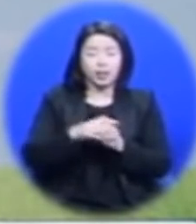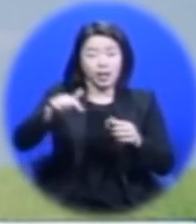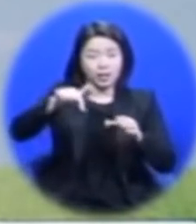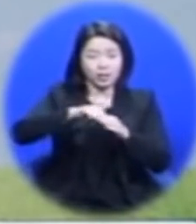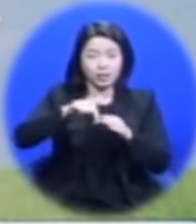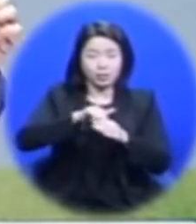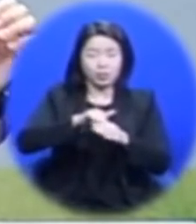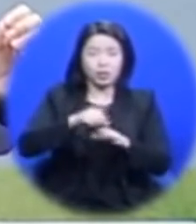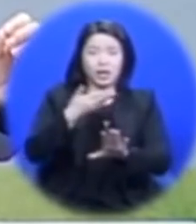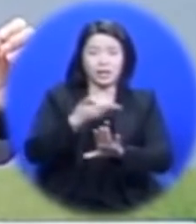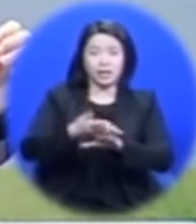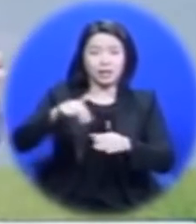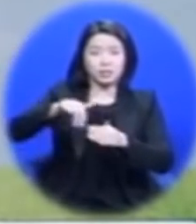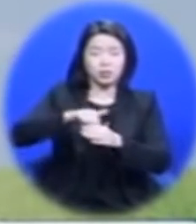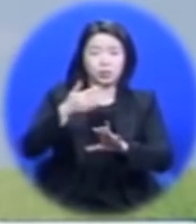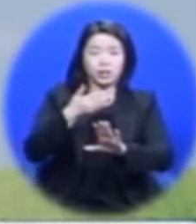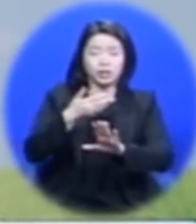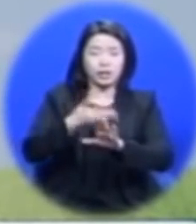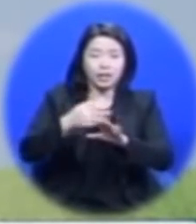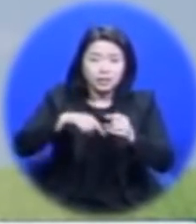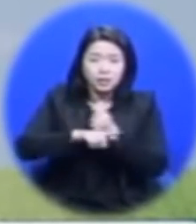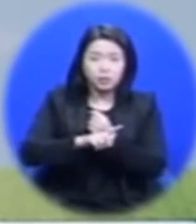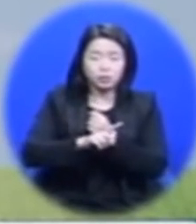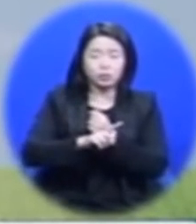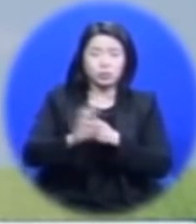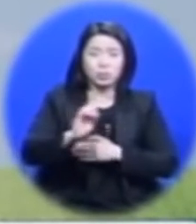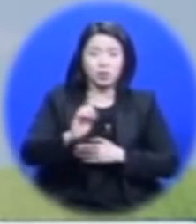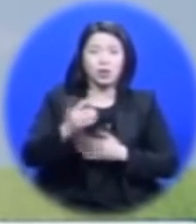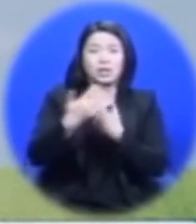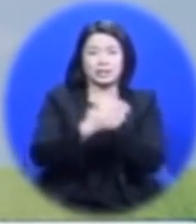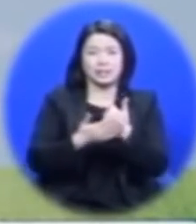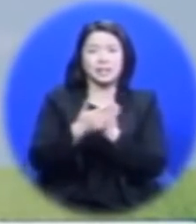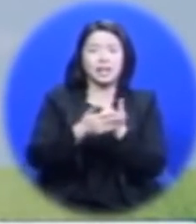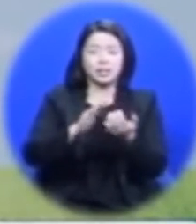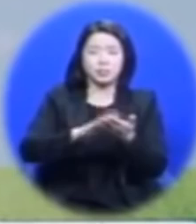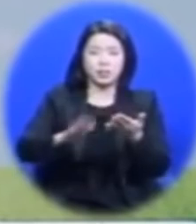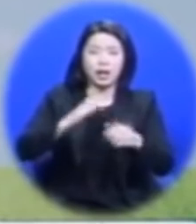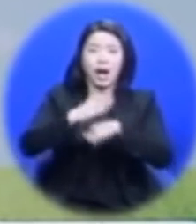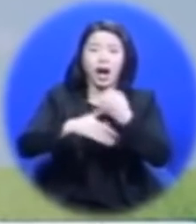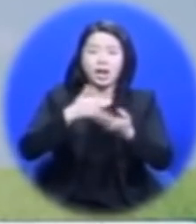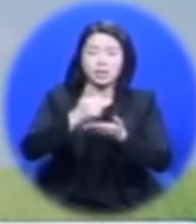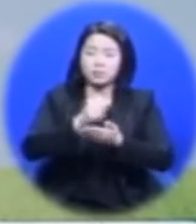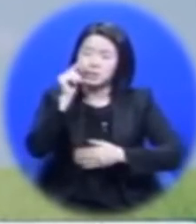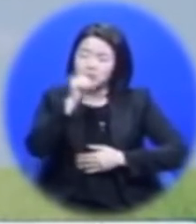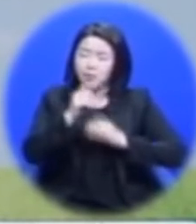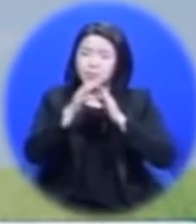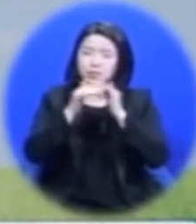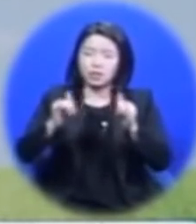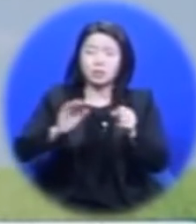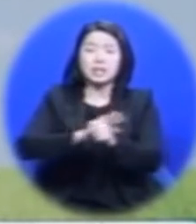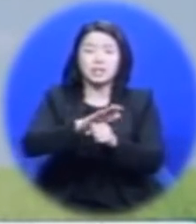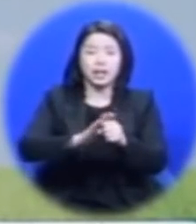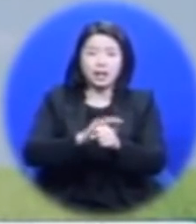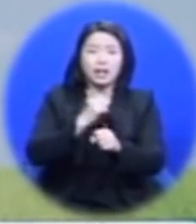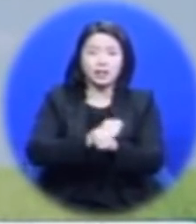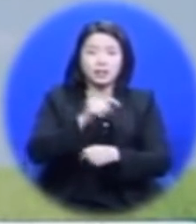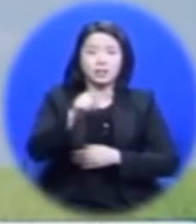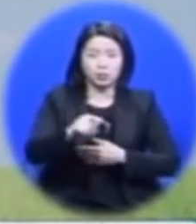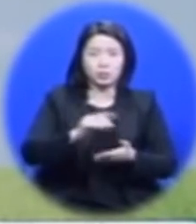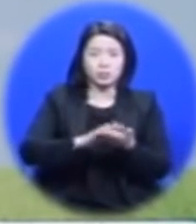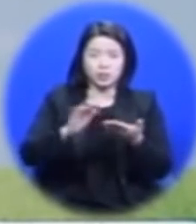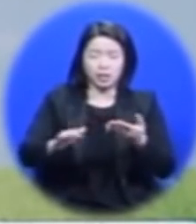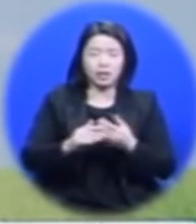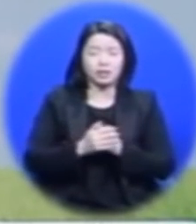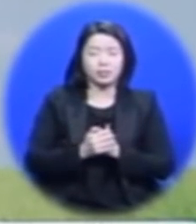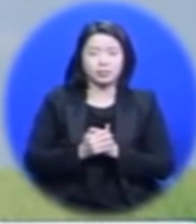기독교가 다른 종교와 다른 것은 바로 은혜라는 겁니다. 하나님은 나쁜 사람을 사랑하신다는 거예요.